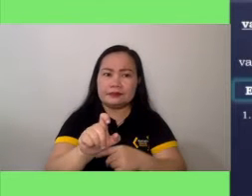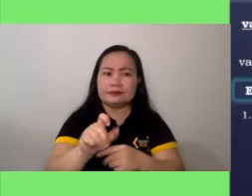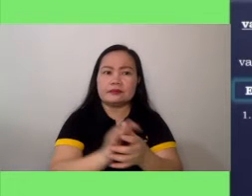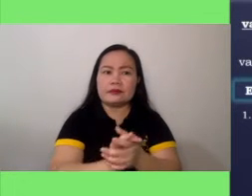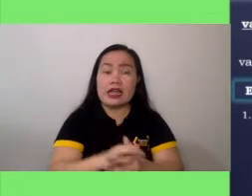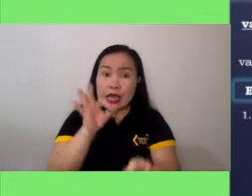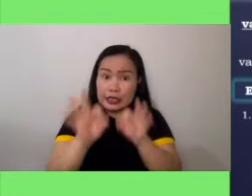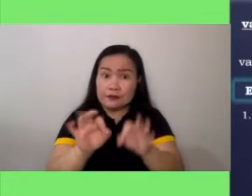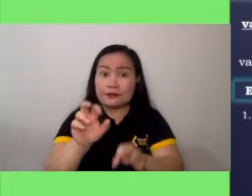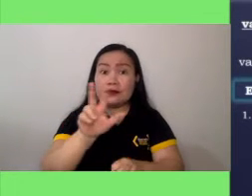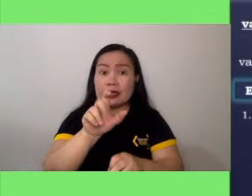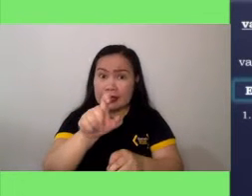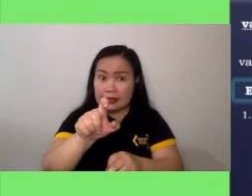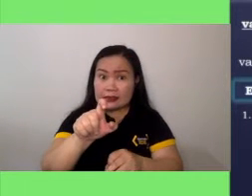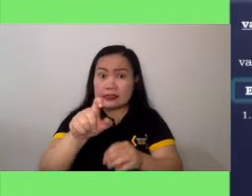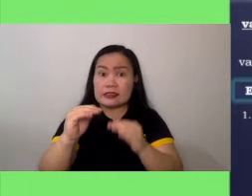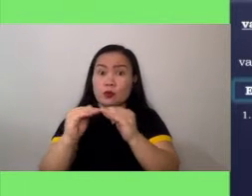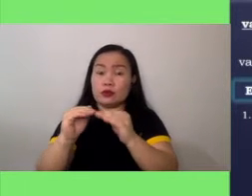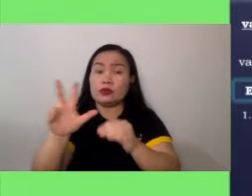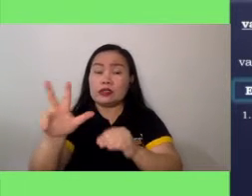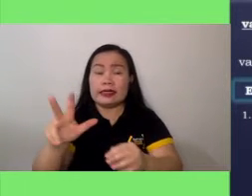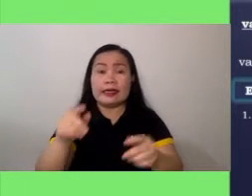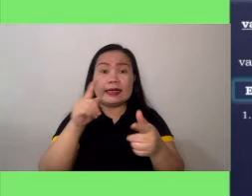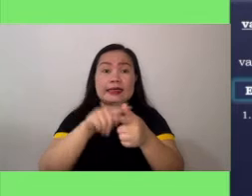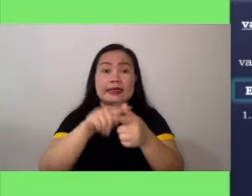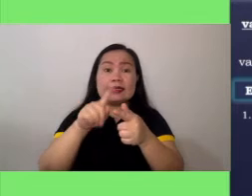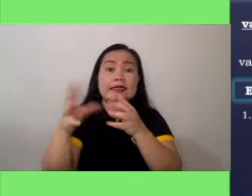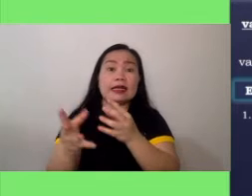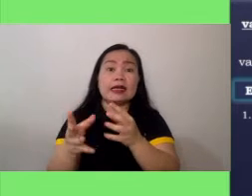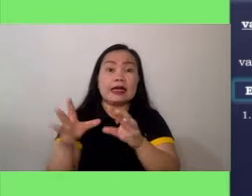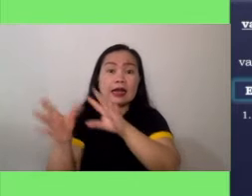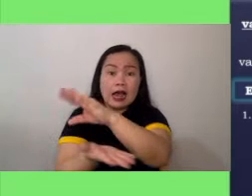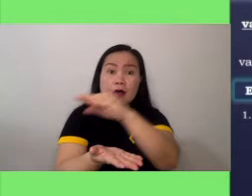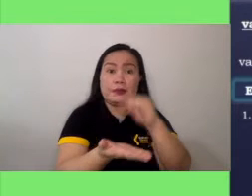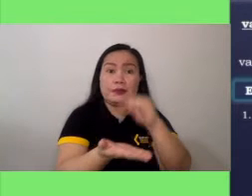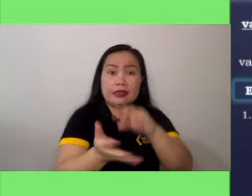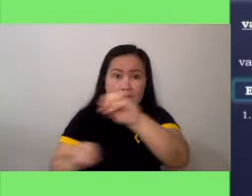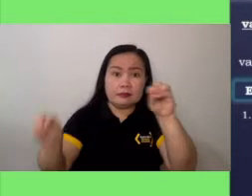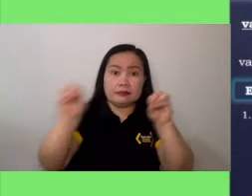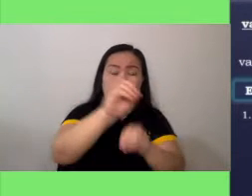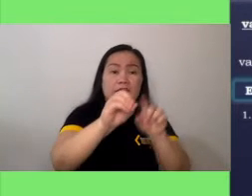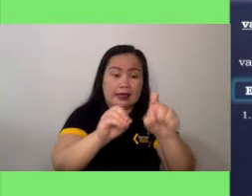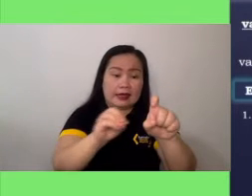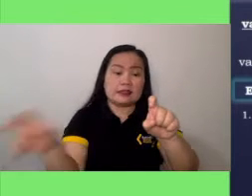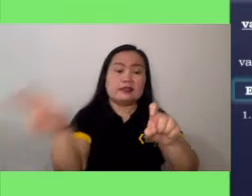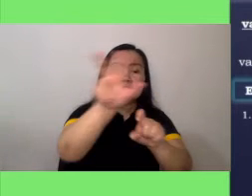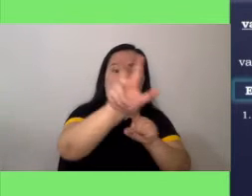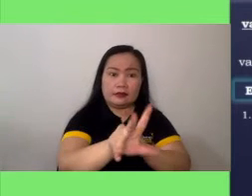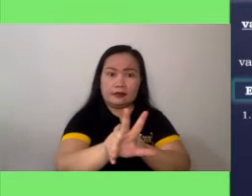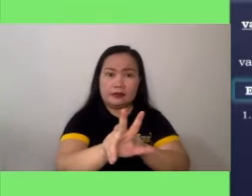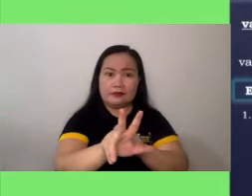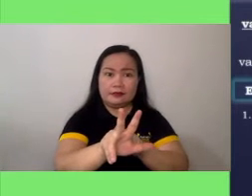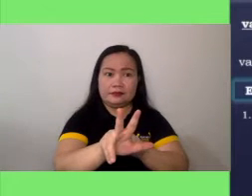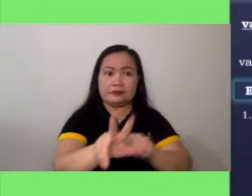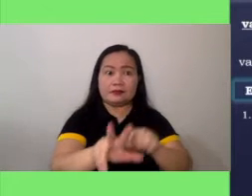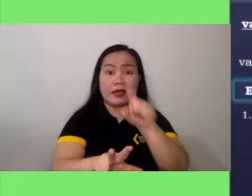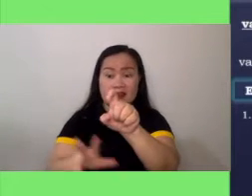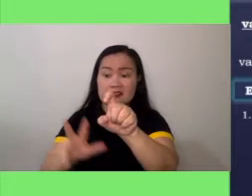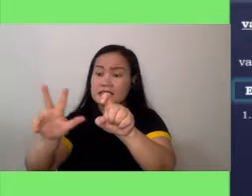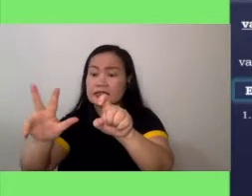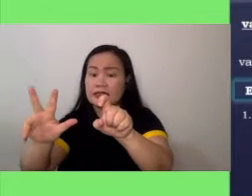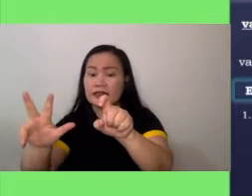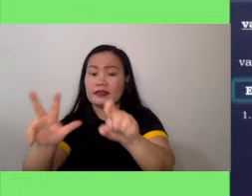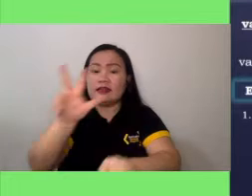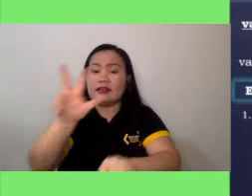So, ibig sabihin, if x is equal to 3, copy mo yung given mo, 3, sabi, replace the variable. So, yung